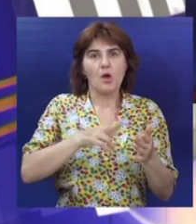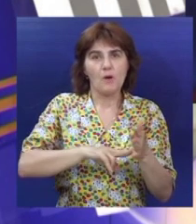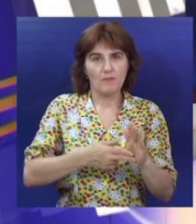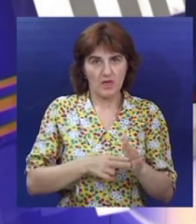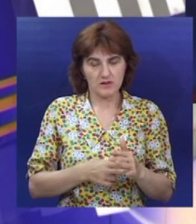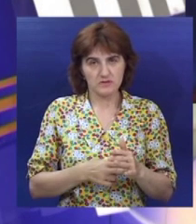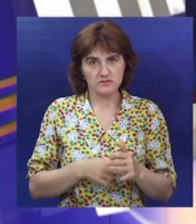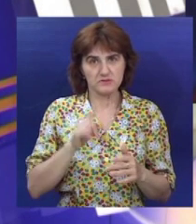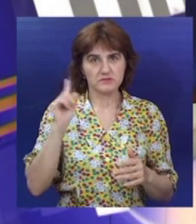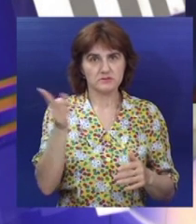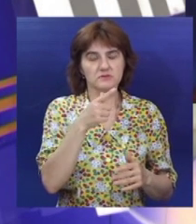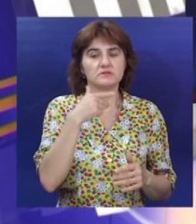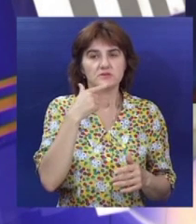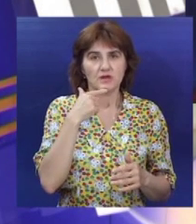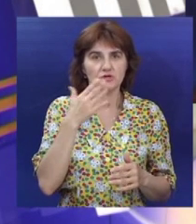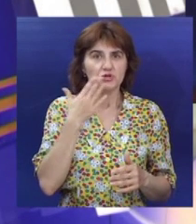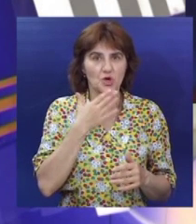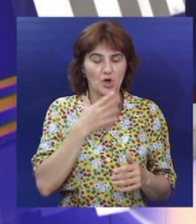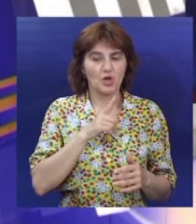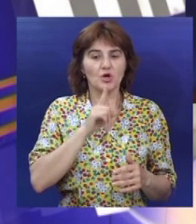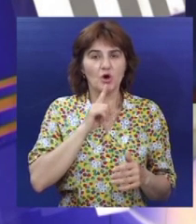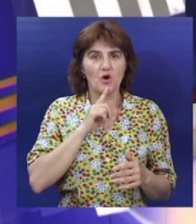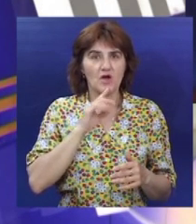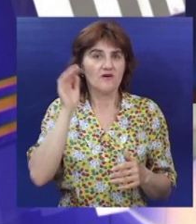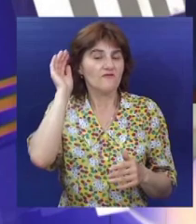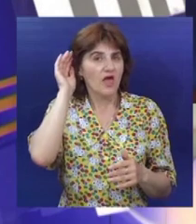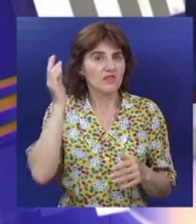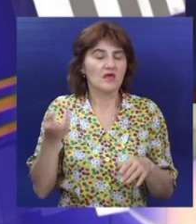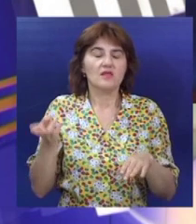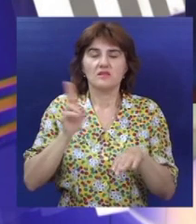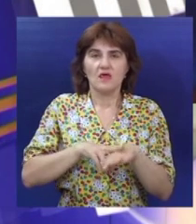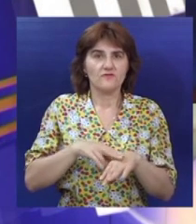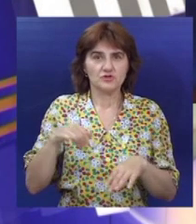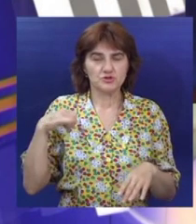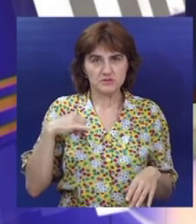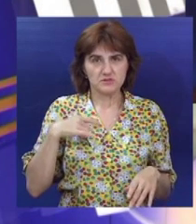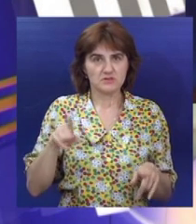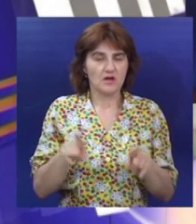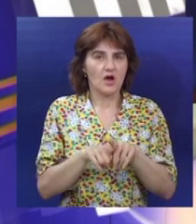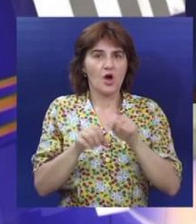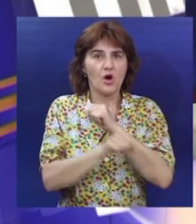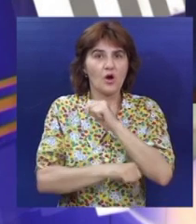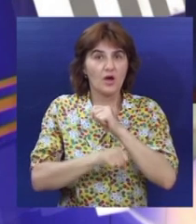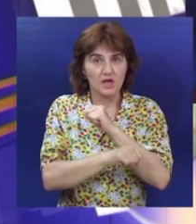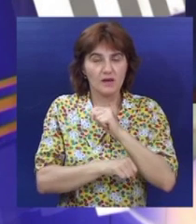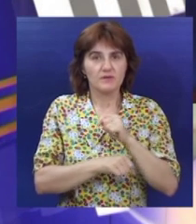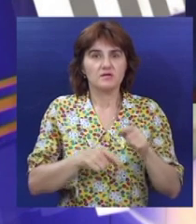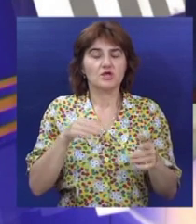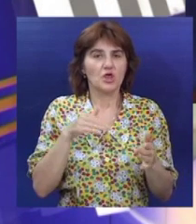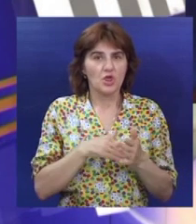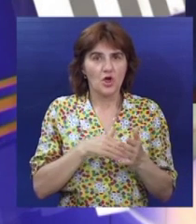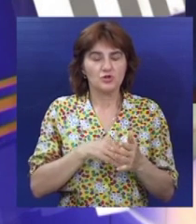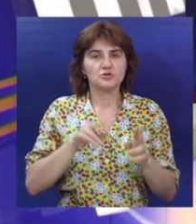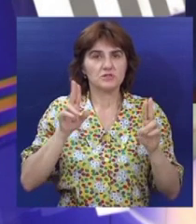što je planirano. Čak i one škole za koje vlada najveće interesovanje, kao što su gimnazija i